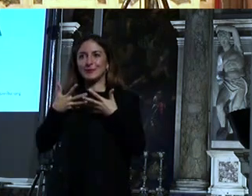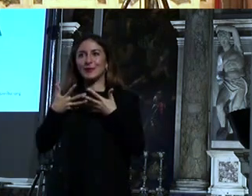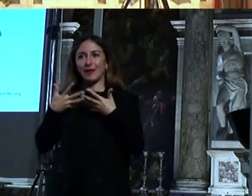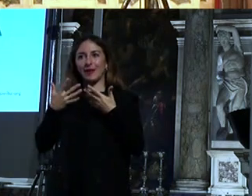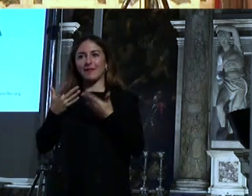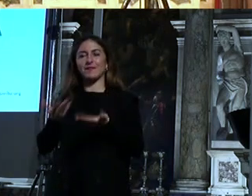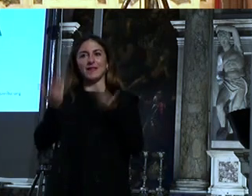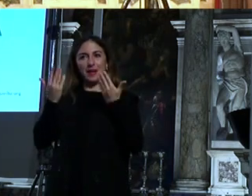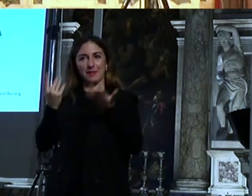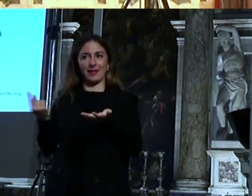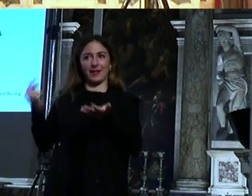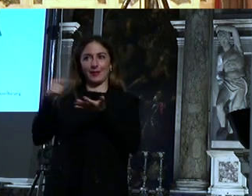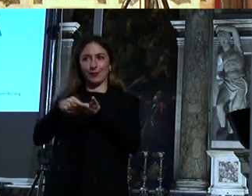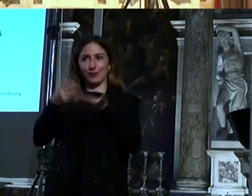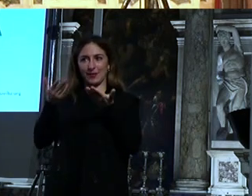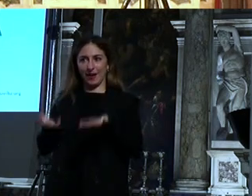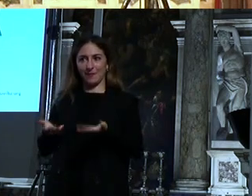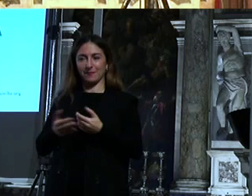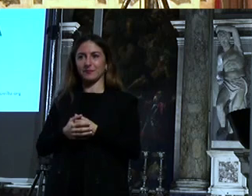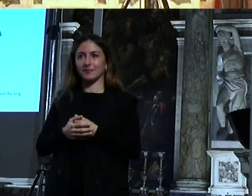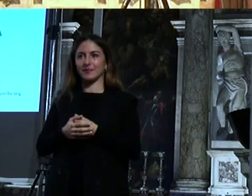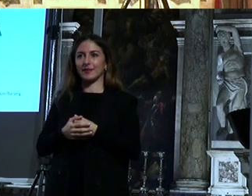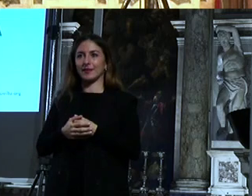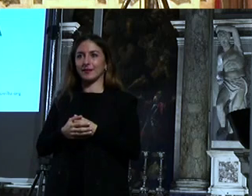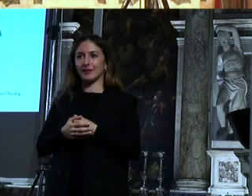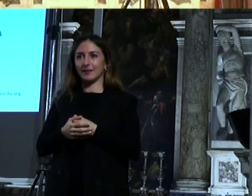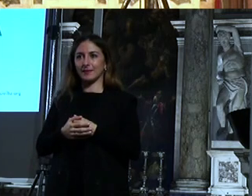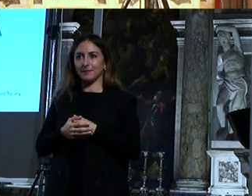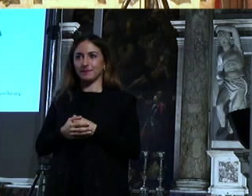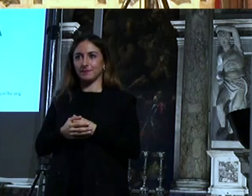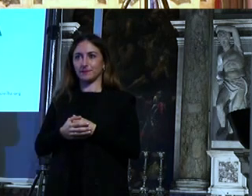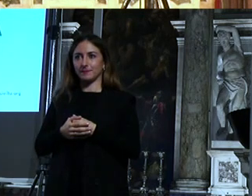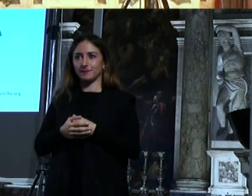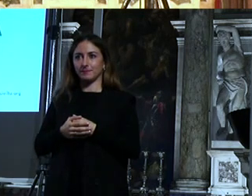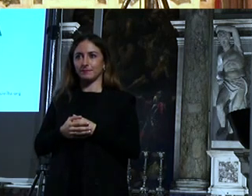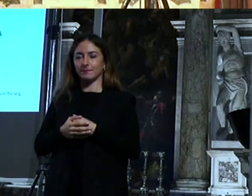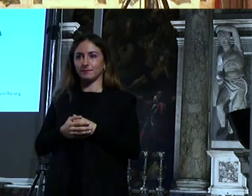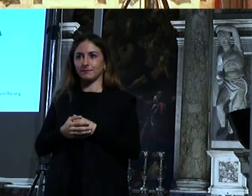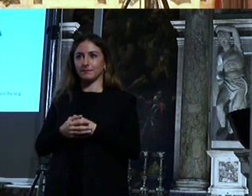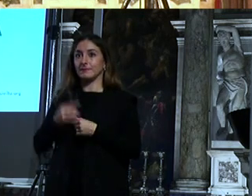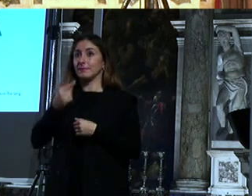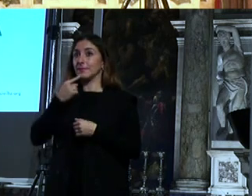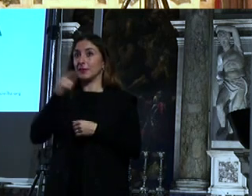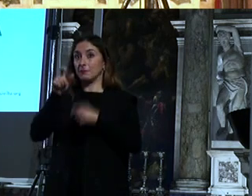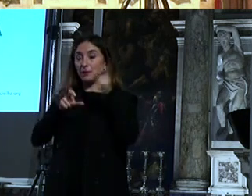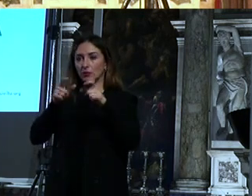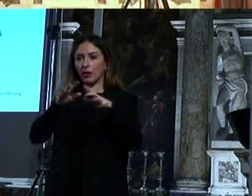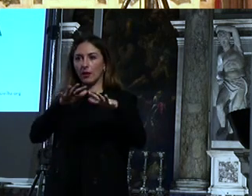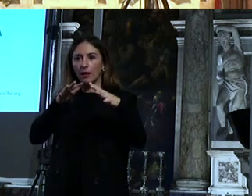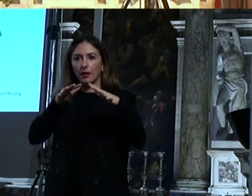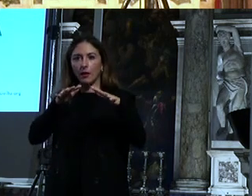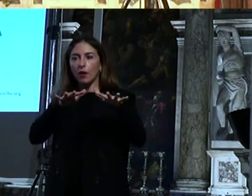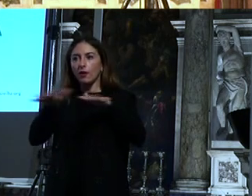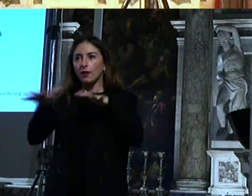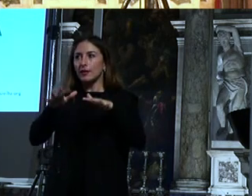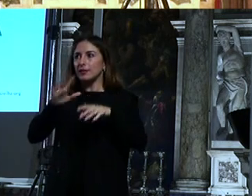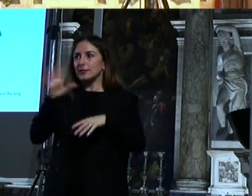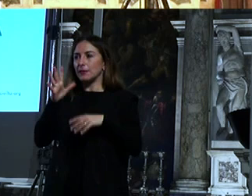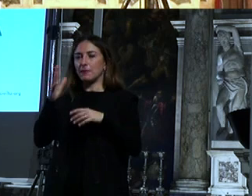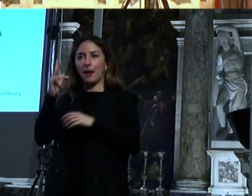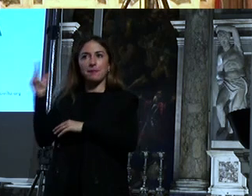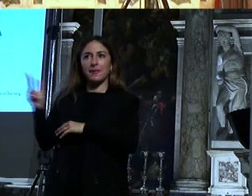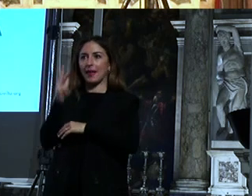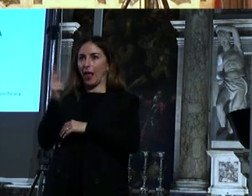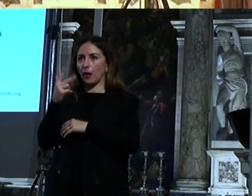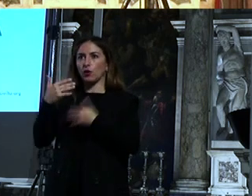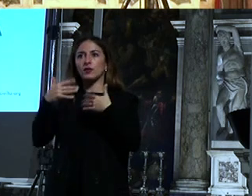ritornando, a chi l'ha organizzata è parsa quasi miracolosa. Gli ostacoli da superare sono